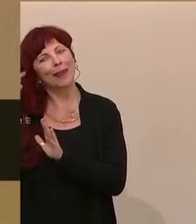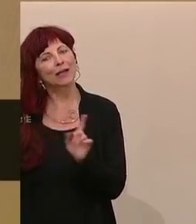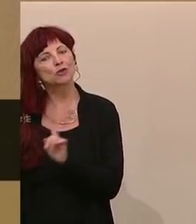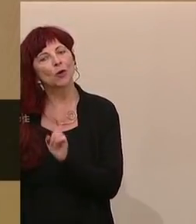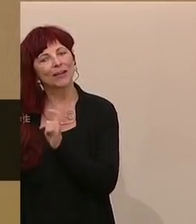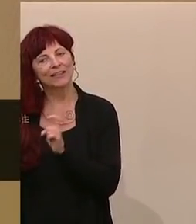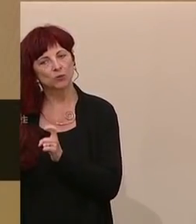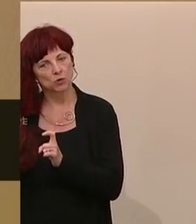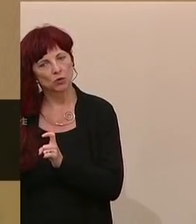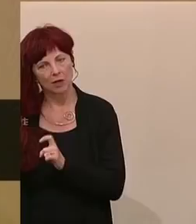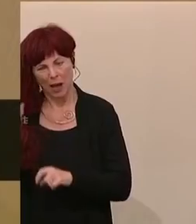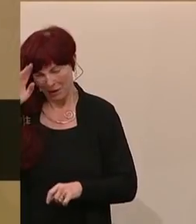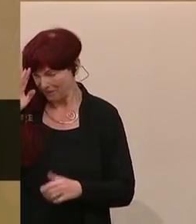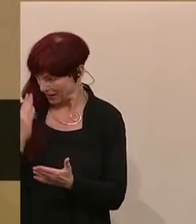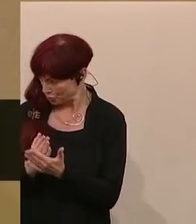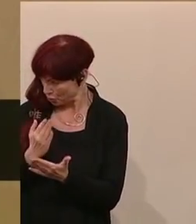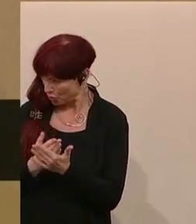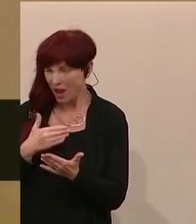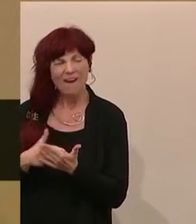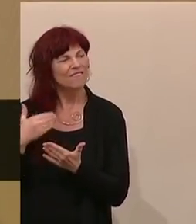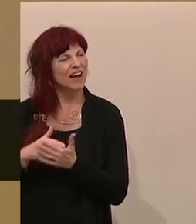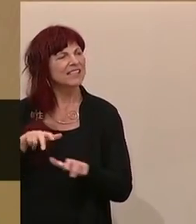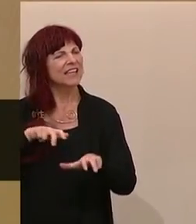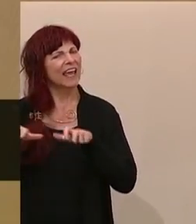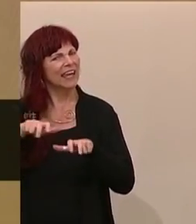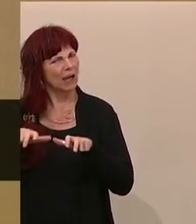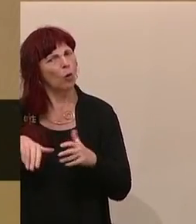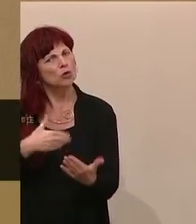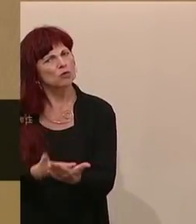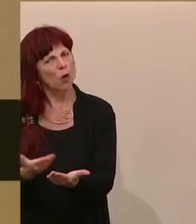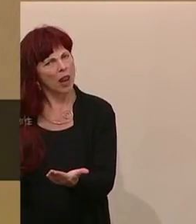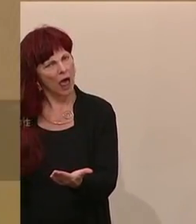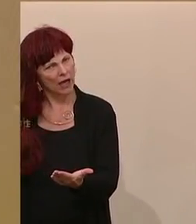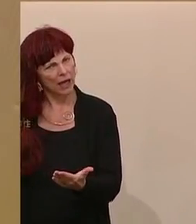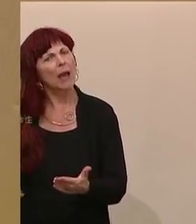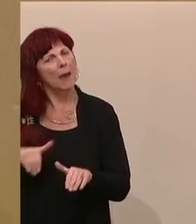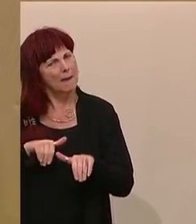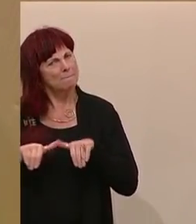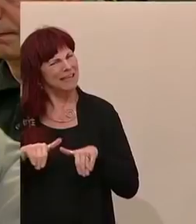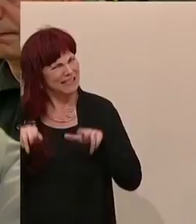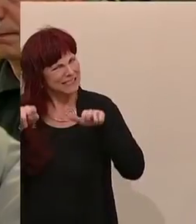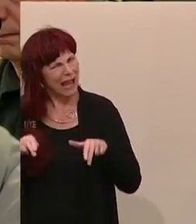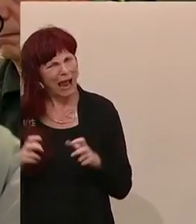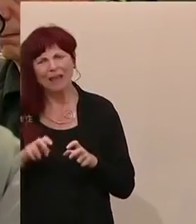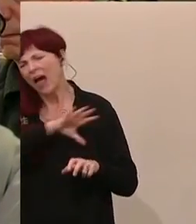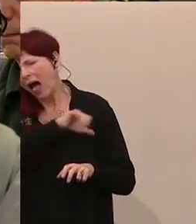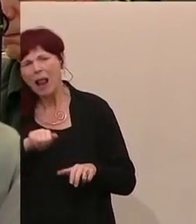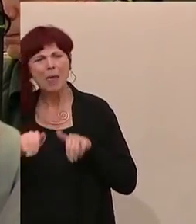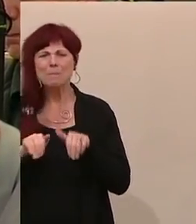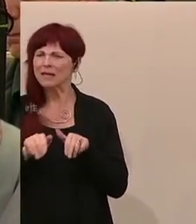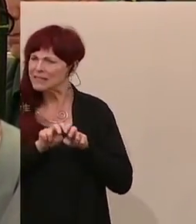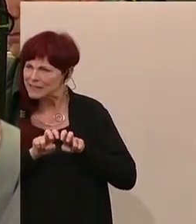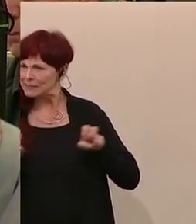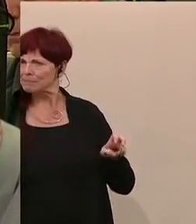eine Regierungsvorlage ist. Da sitzt der Ministerrat, alle Minister zusammen und denken darüber nach, wie Gesetze geändert